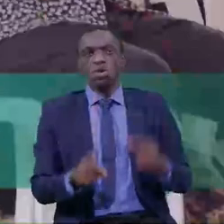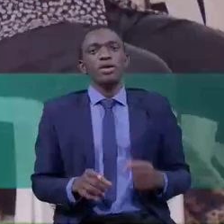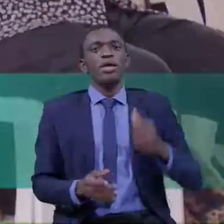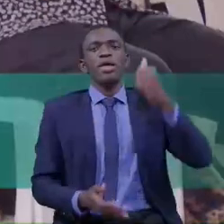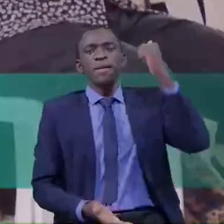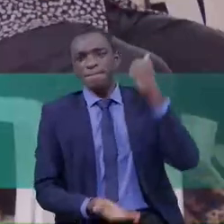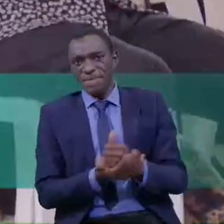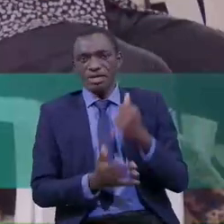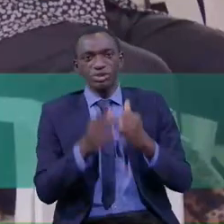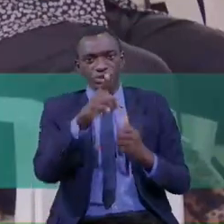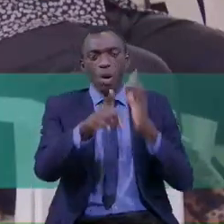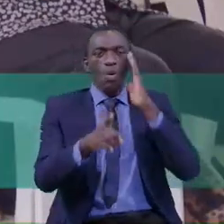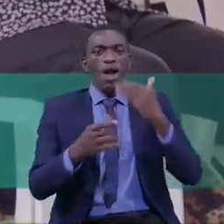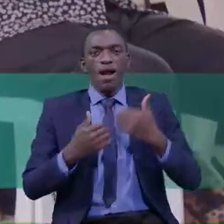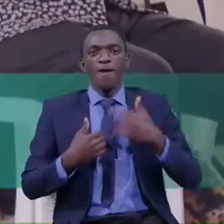Amen.